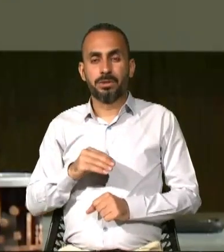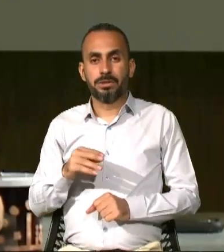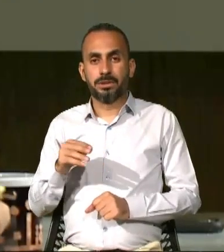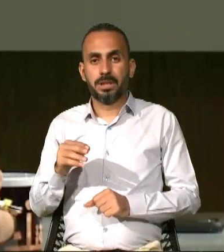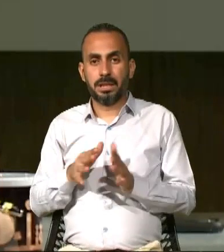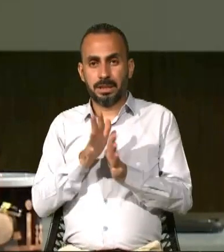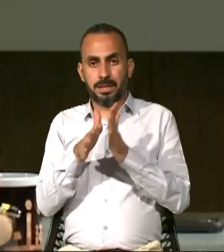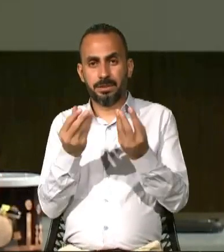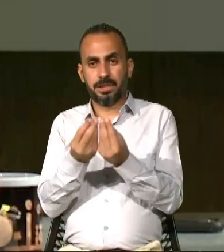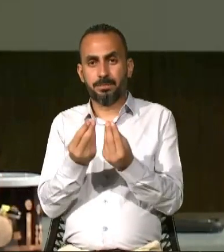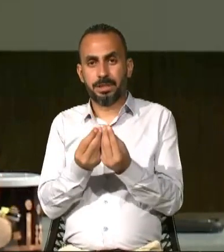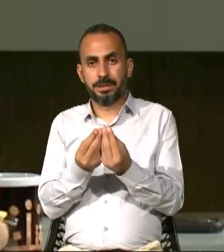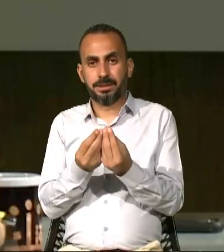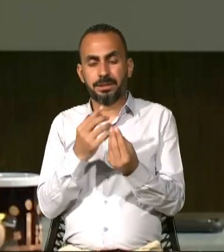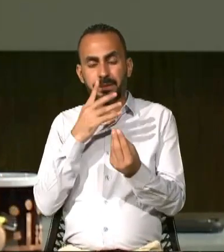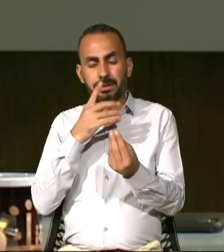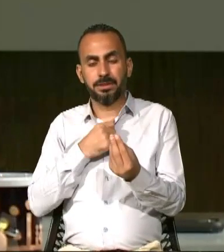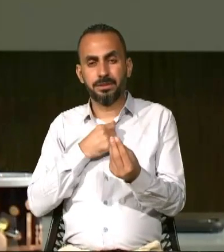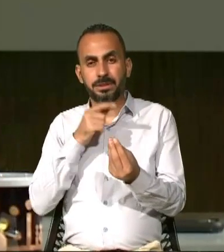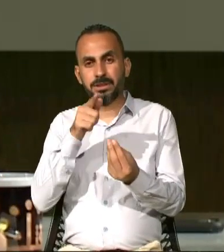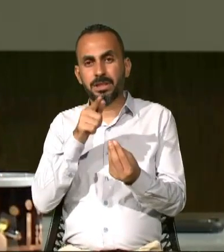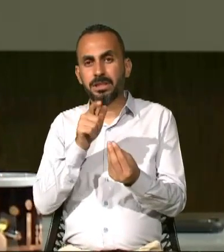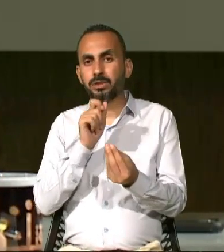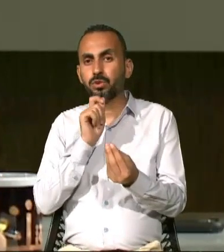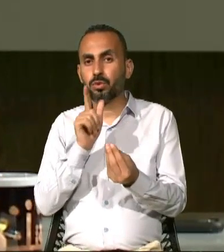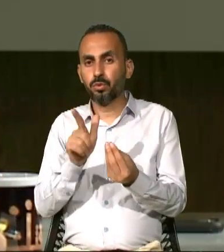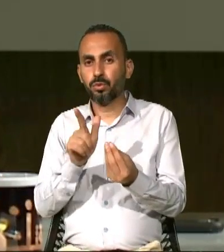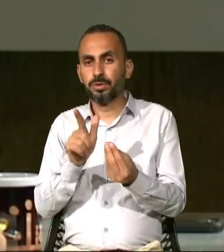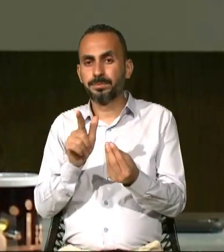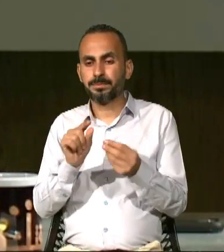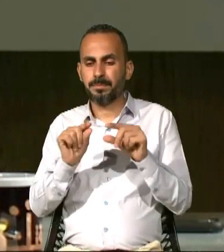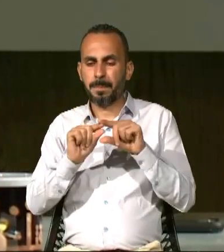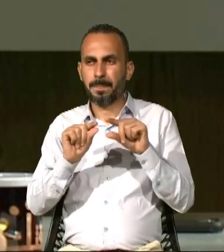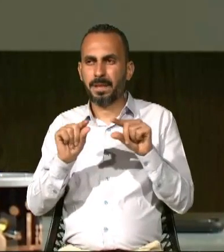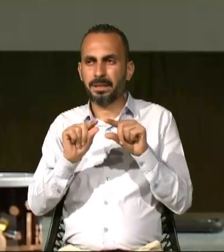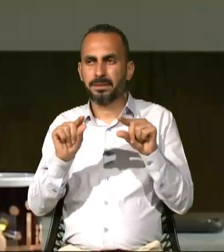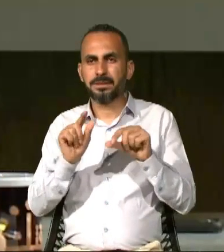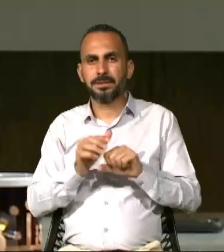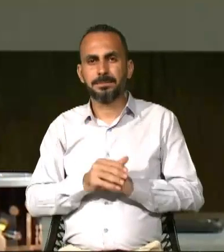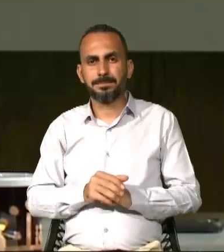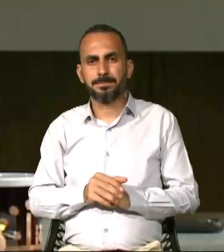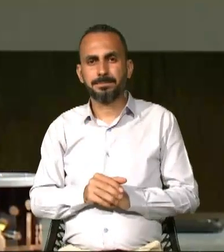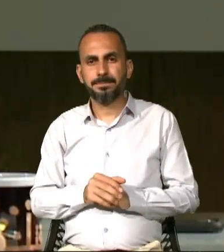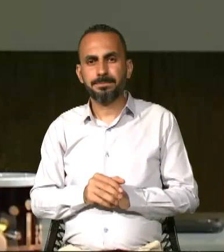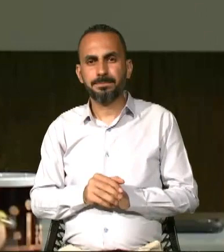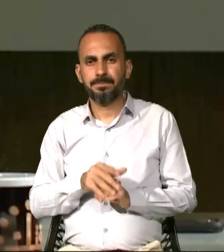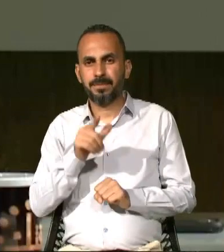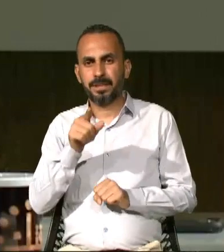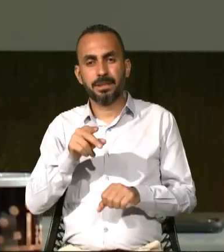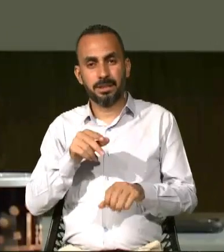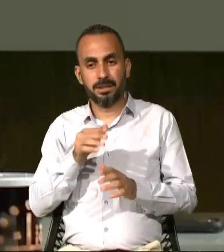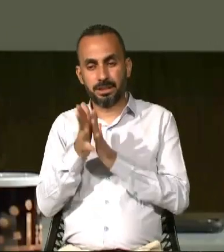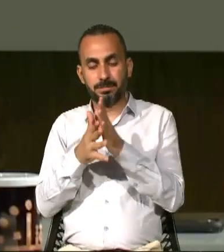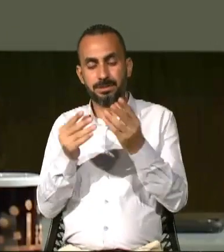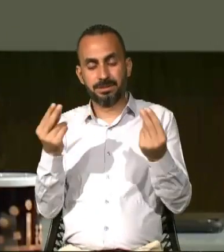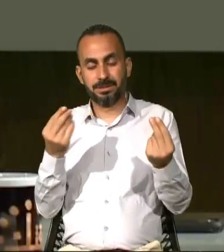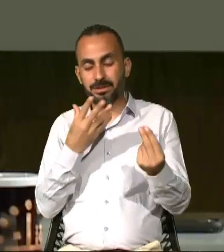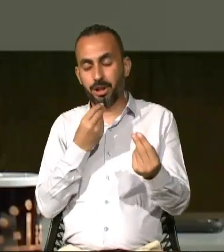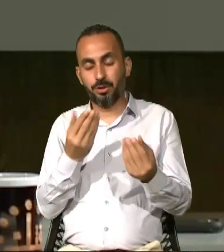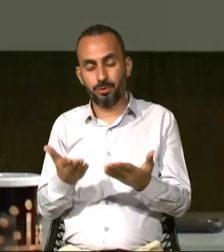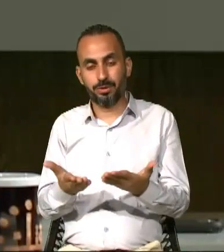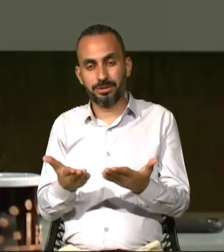قوي إنك تقول لي حتة. يعني أنت قلت شوية كلام دلوقتي، إن قصد